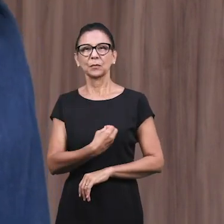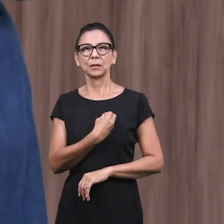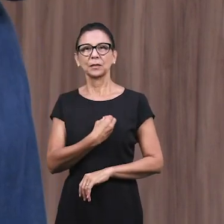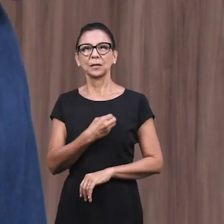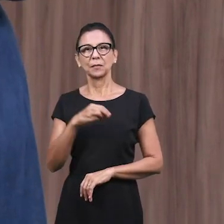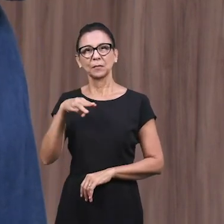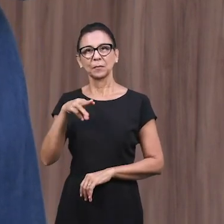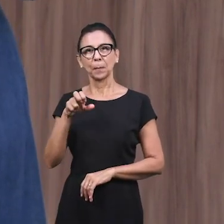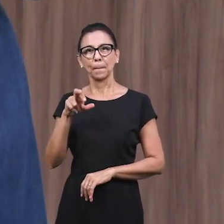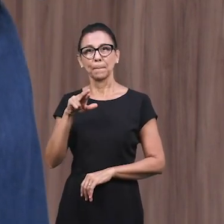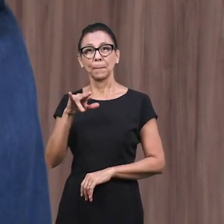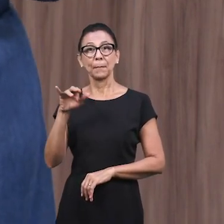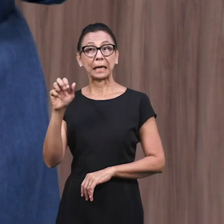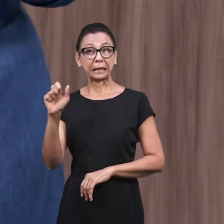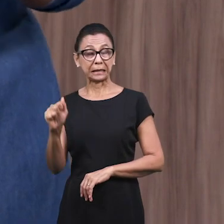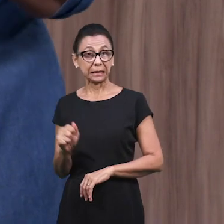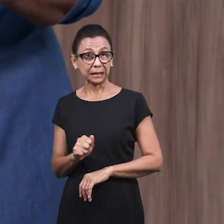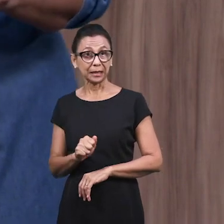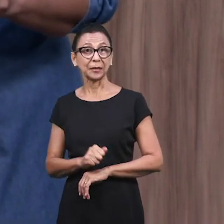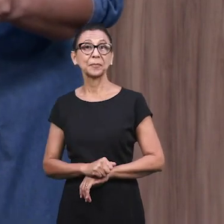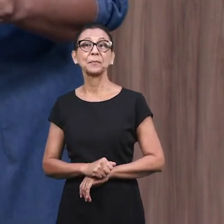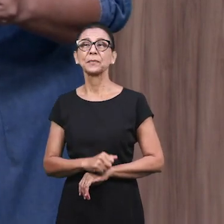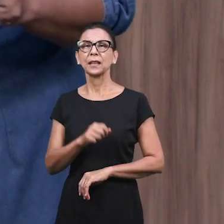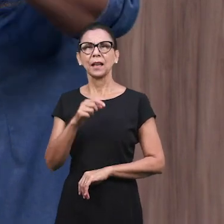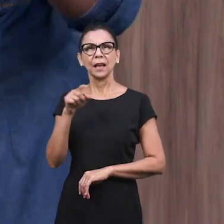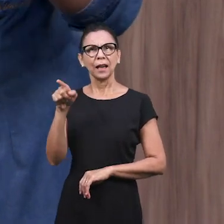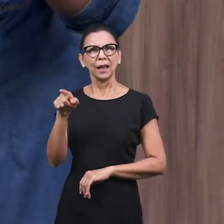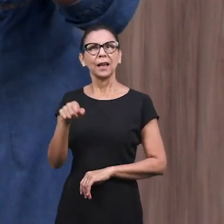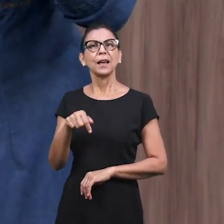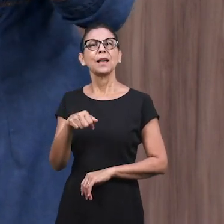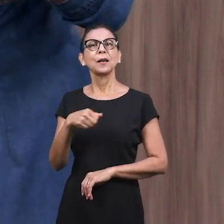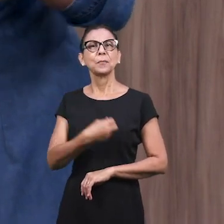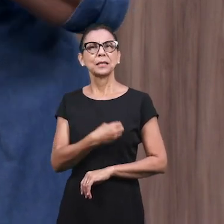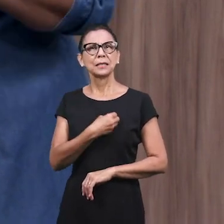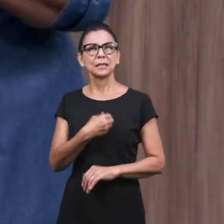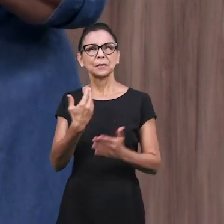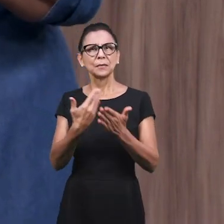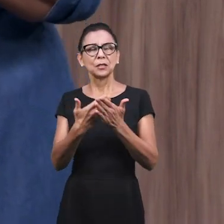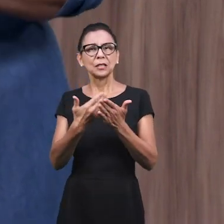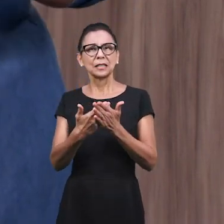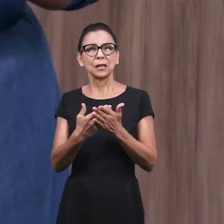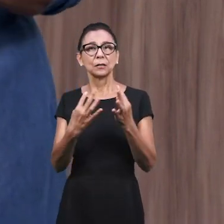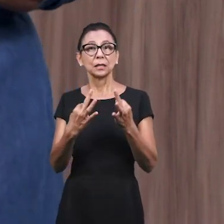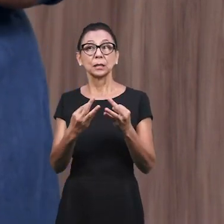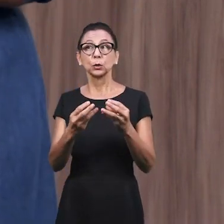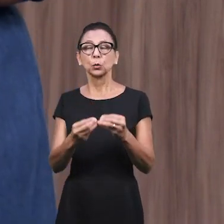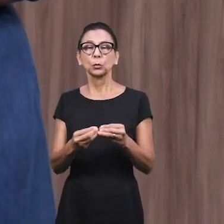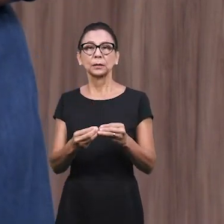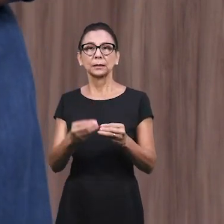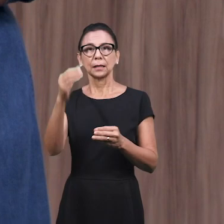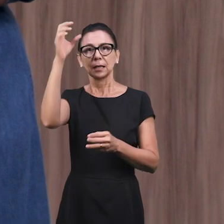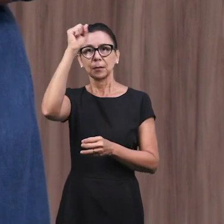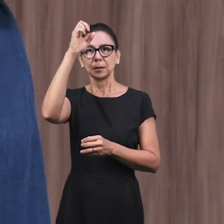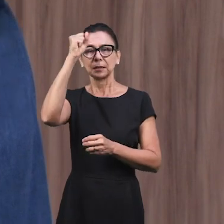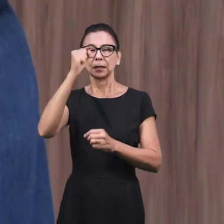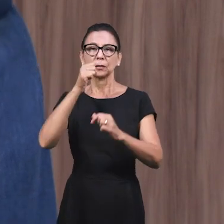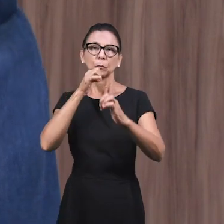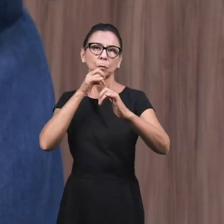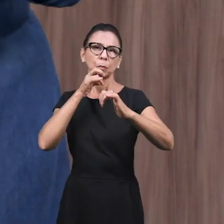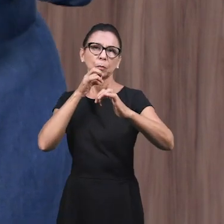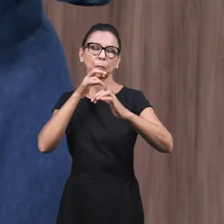Maria Eduarda. Elle participe de toutes les études. Elle apprend la flûte. Et dans ce temps de pandémie,